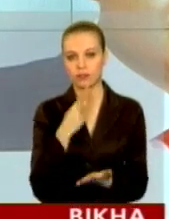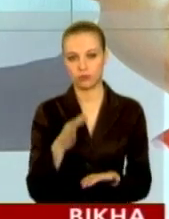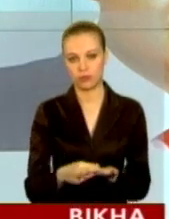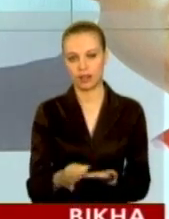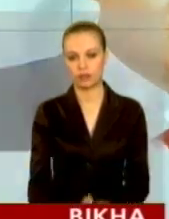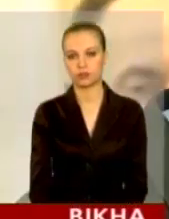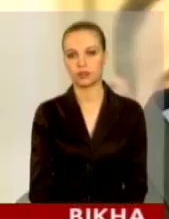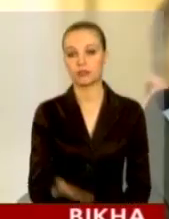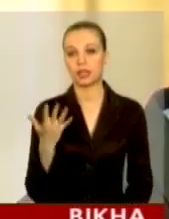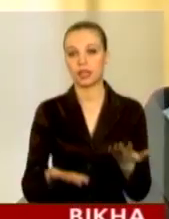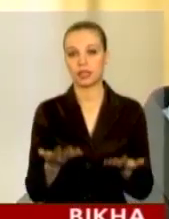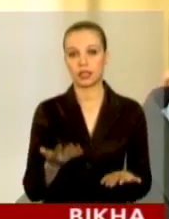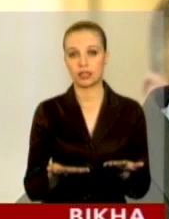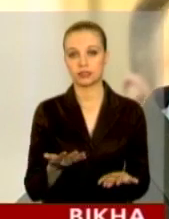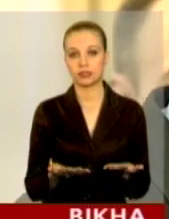відповідальності.